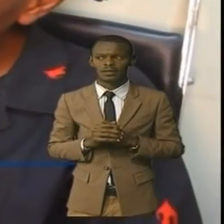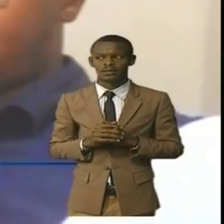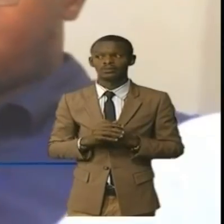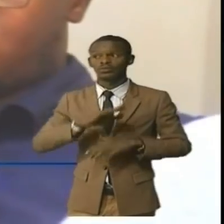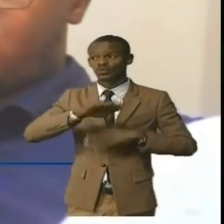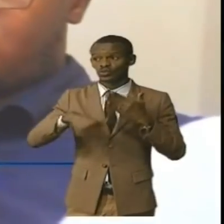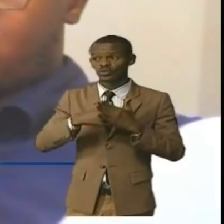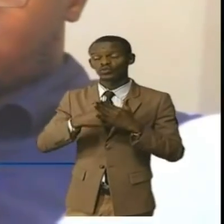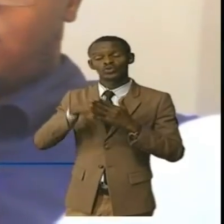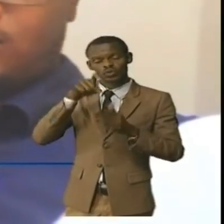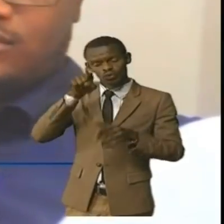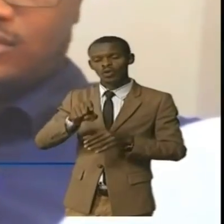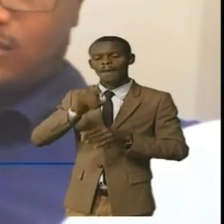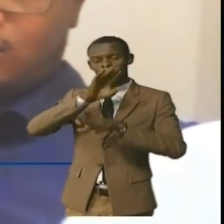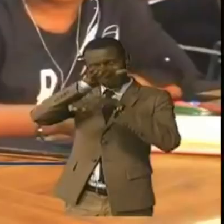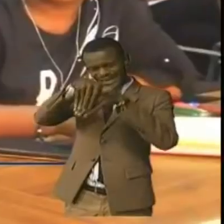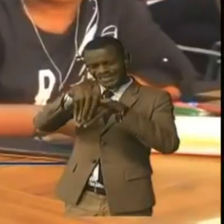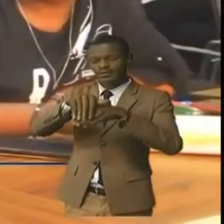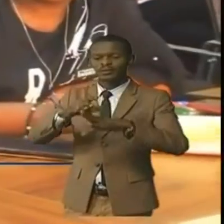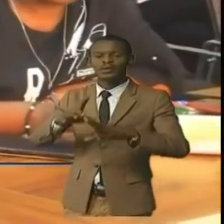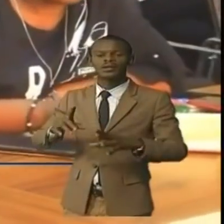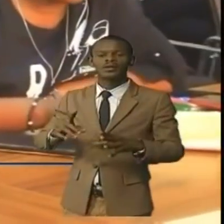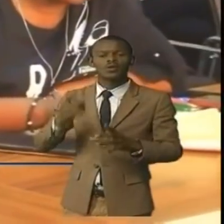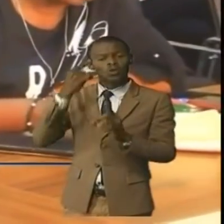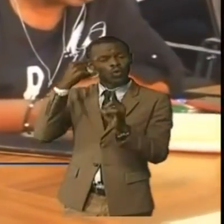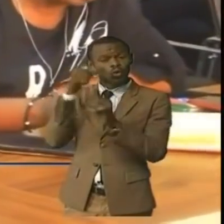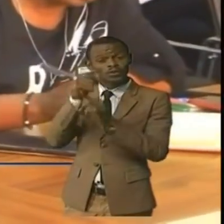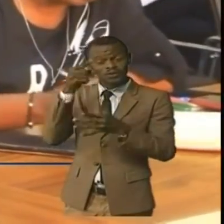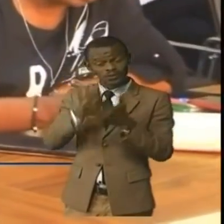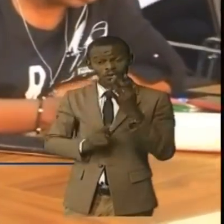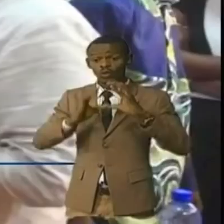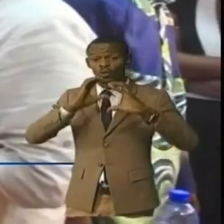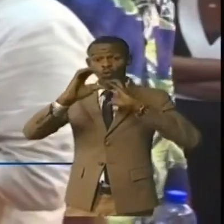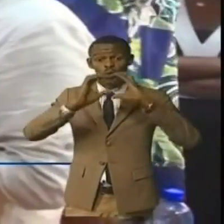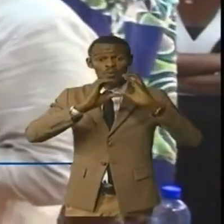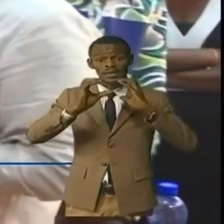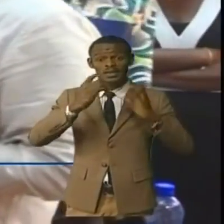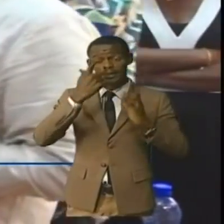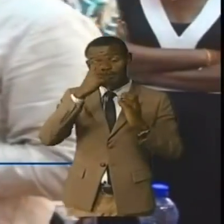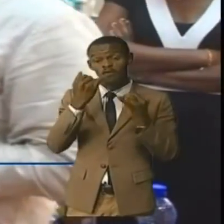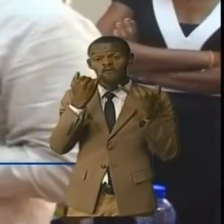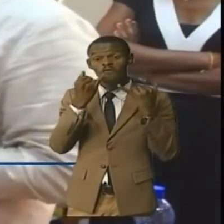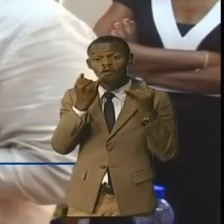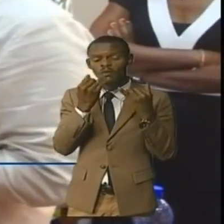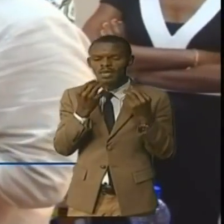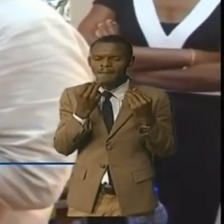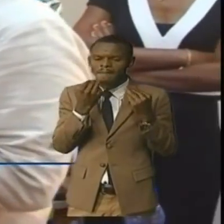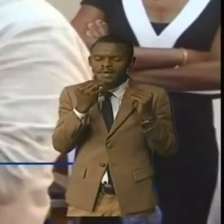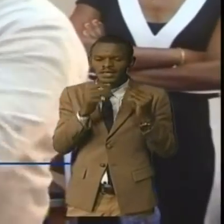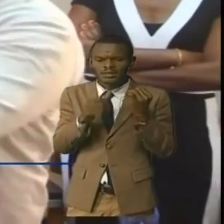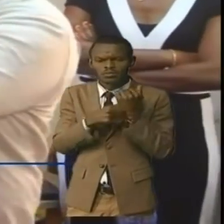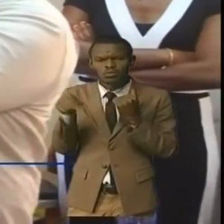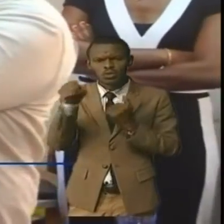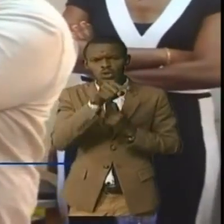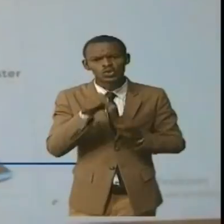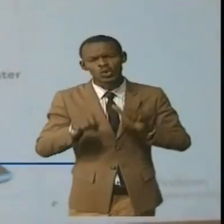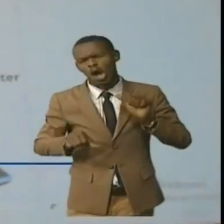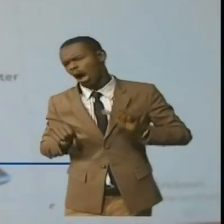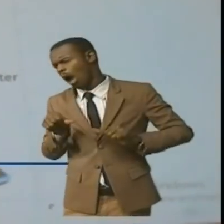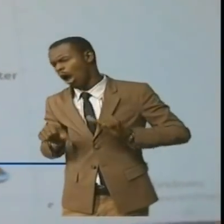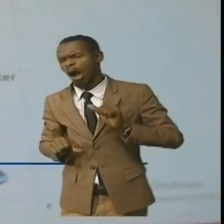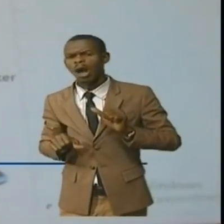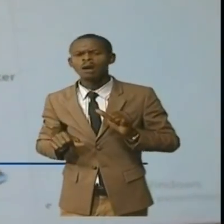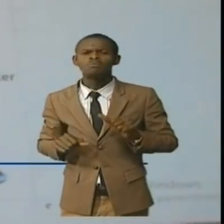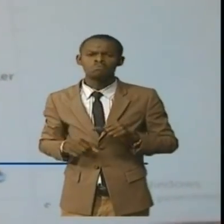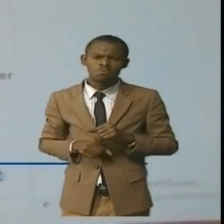poursuivi, communiquer suffisamment pour informer et transmettre un message persuasif en vue de convaincre l'ensemble de la